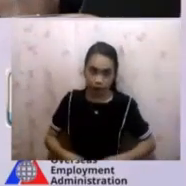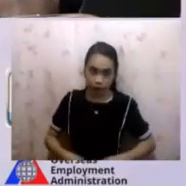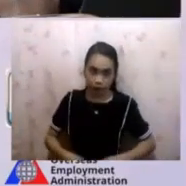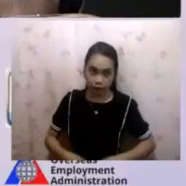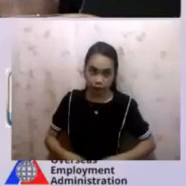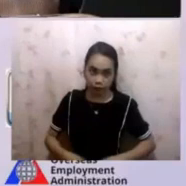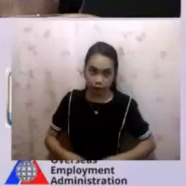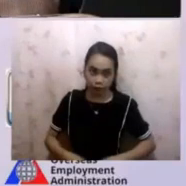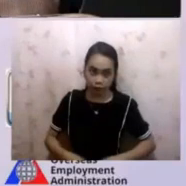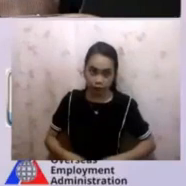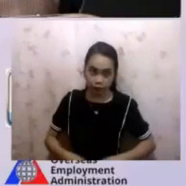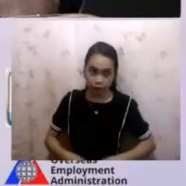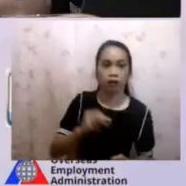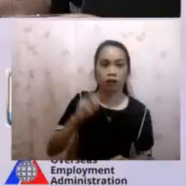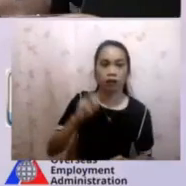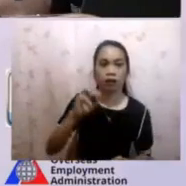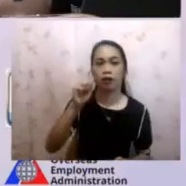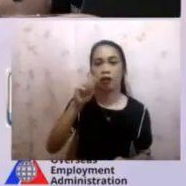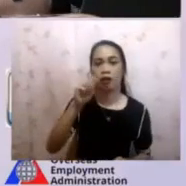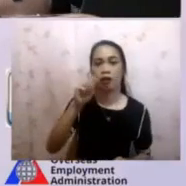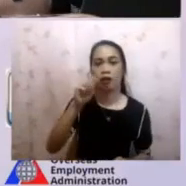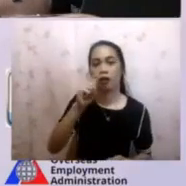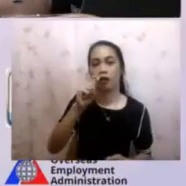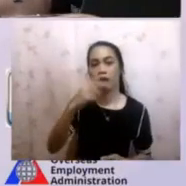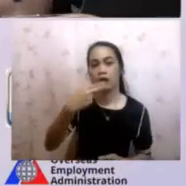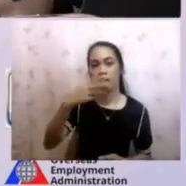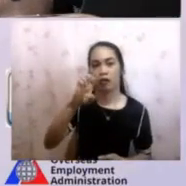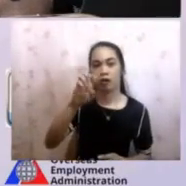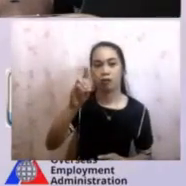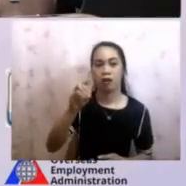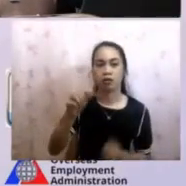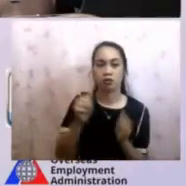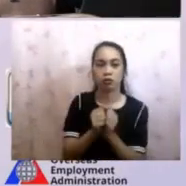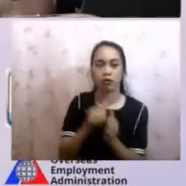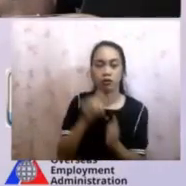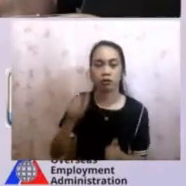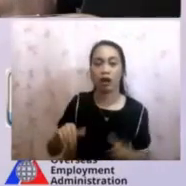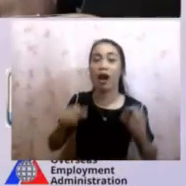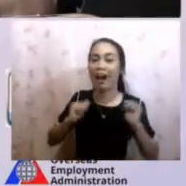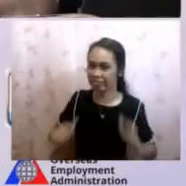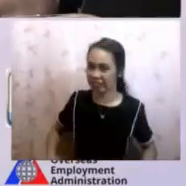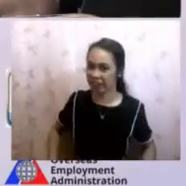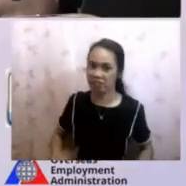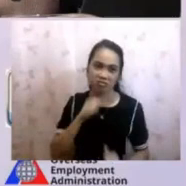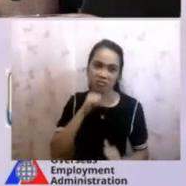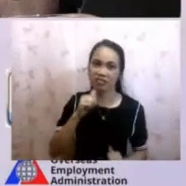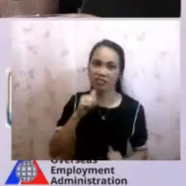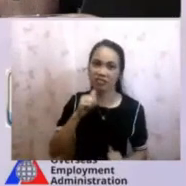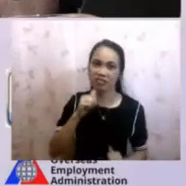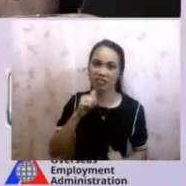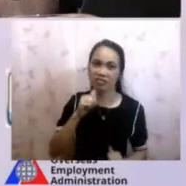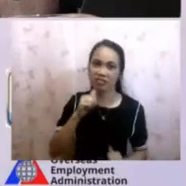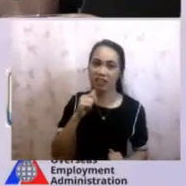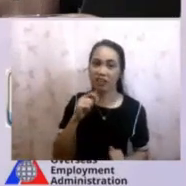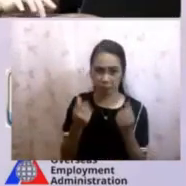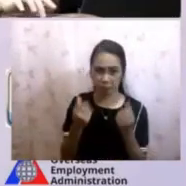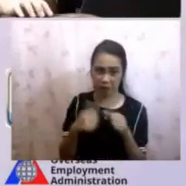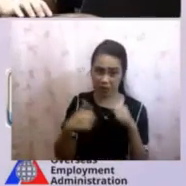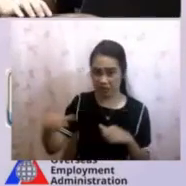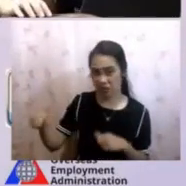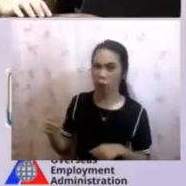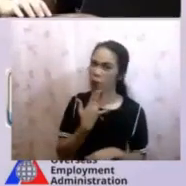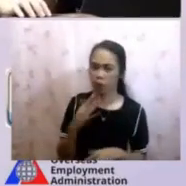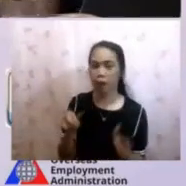So kabawsad siguro tamo bagay-bagay sa to ang mga ipangsuot no. So your belt should match with